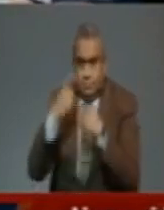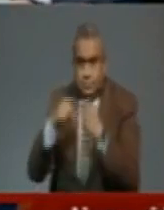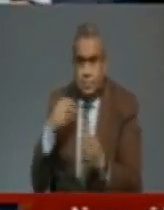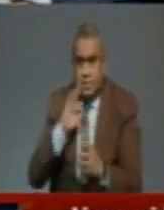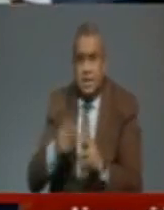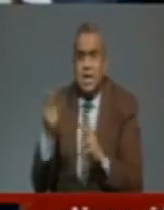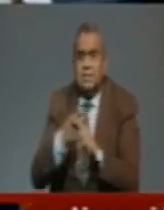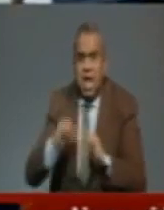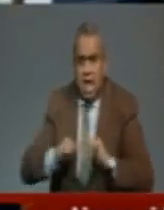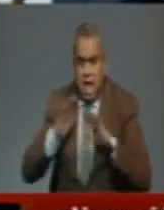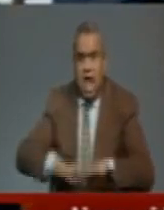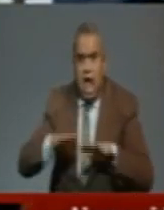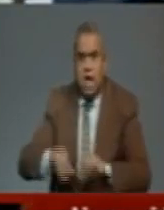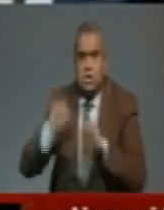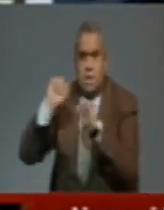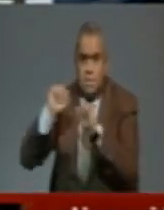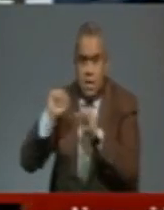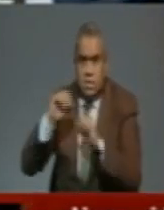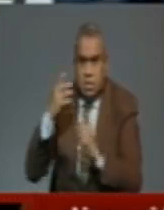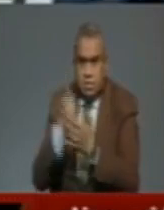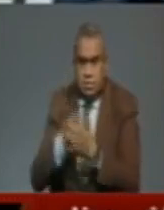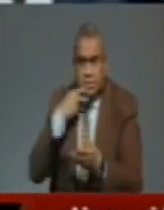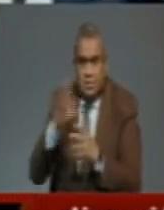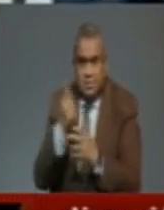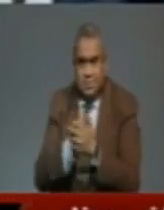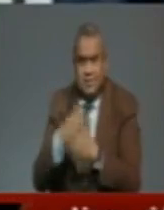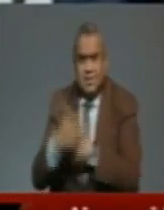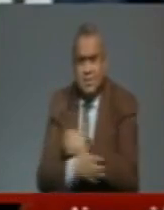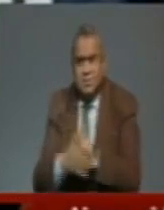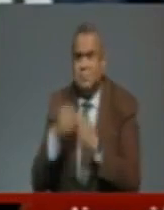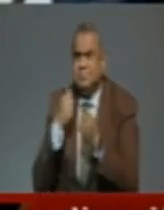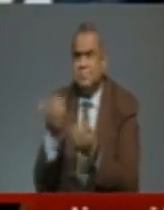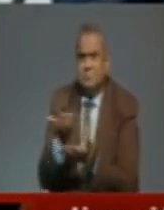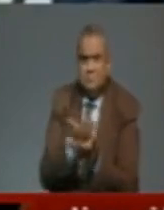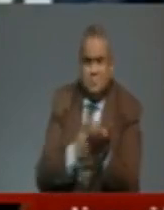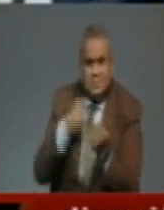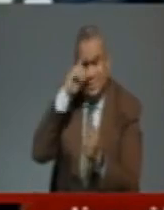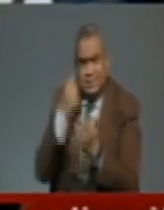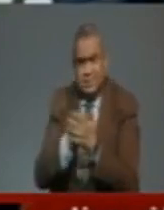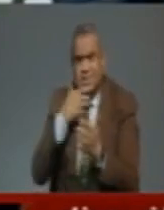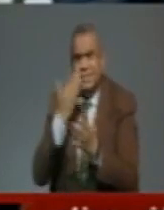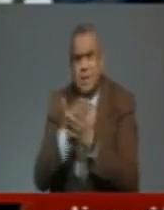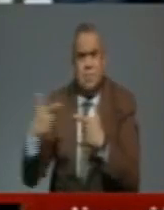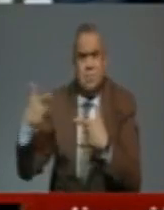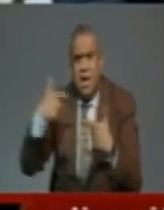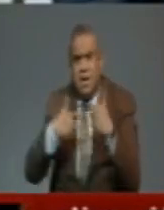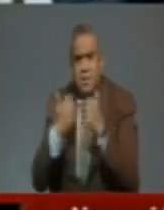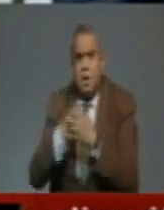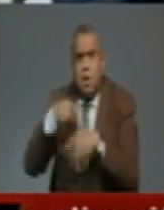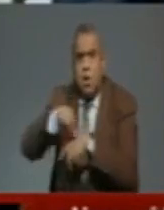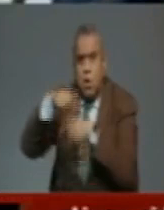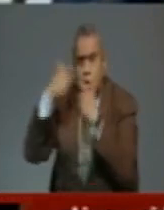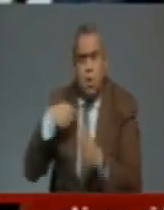صحيح، وعشان تبطل اقتتال، وعشان الناس بتتقتل ليه؟ مفيش أمل،